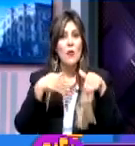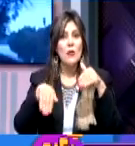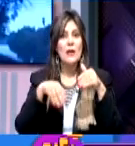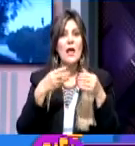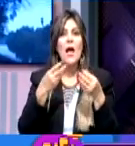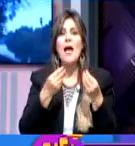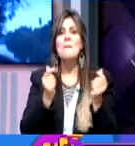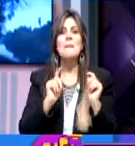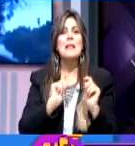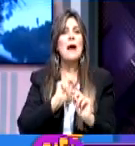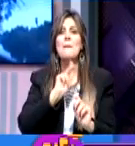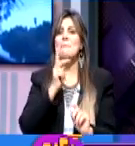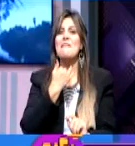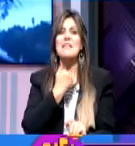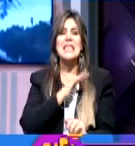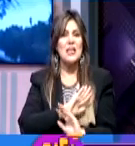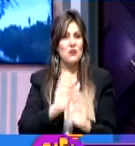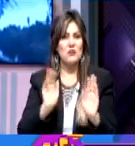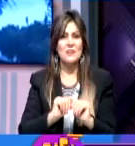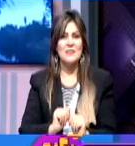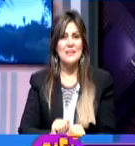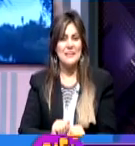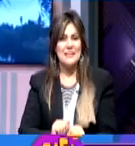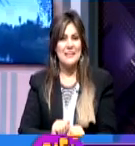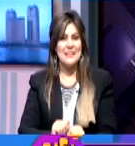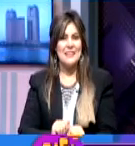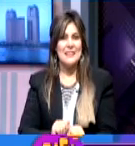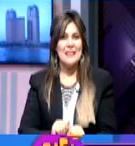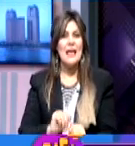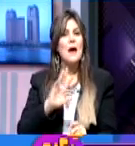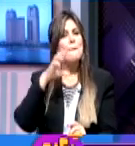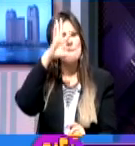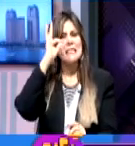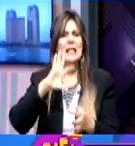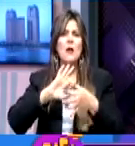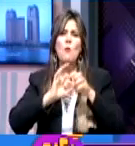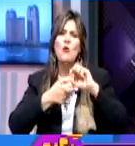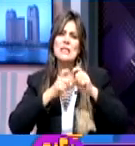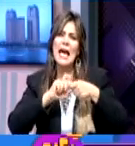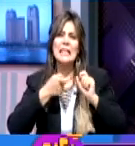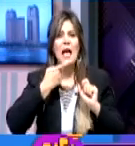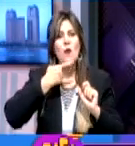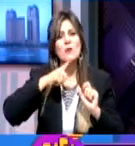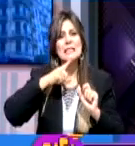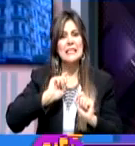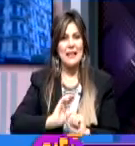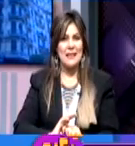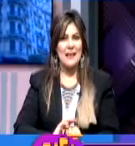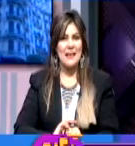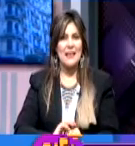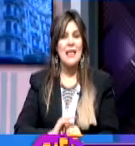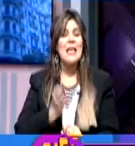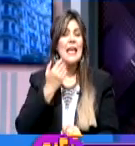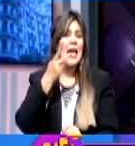الطبيه، وبياخد الكشف وبيروح بيه المينا اللي هو سجل فيه اذا كان بورسعيد او اسكندريه. هناك اوريدي كان